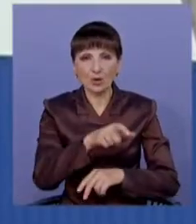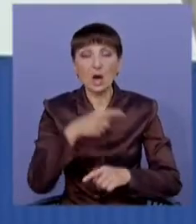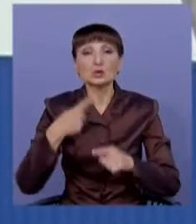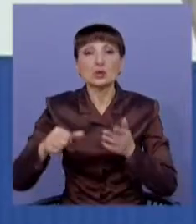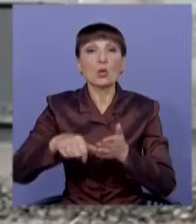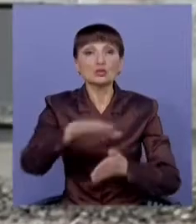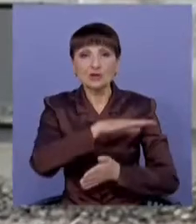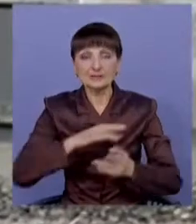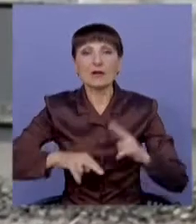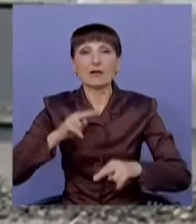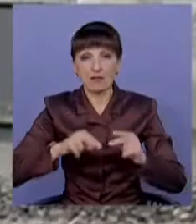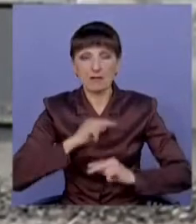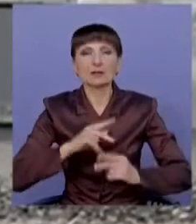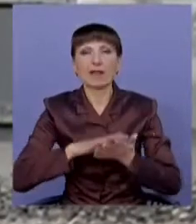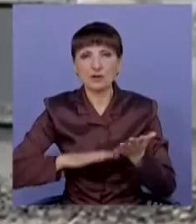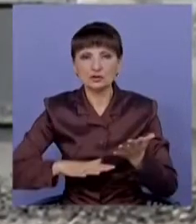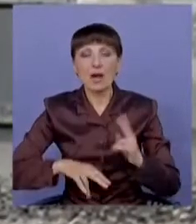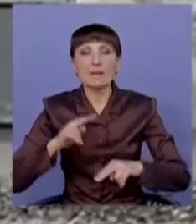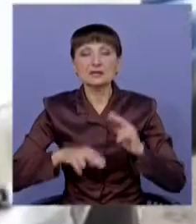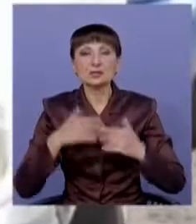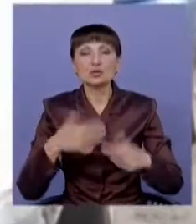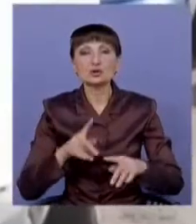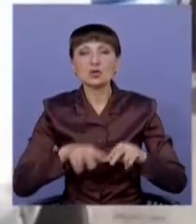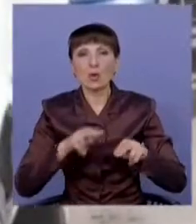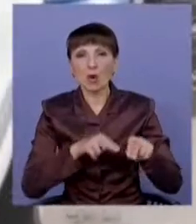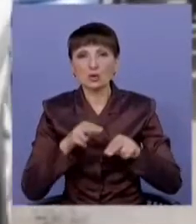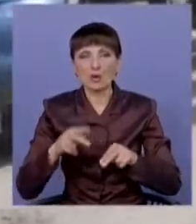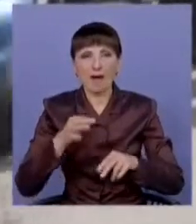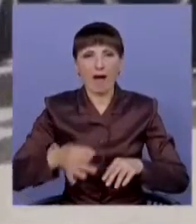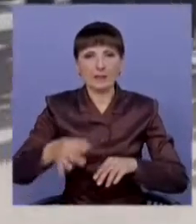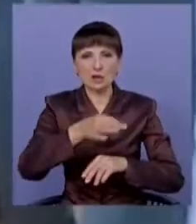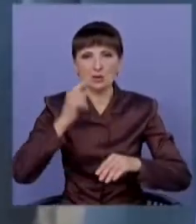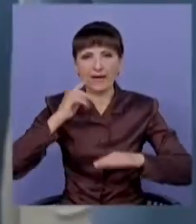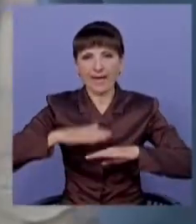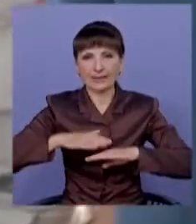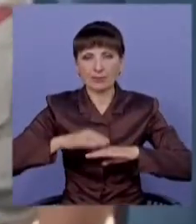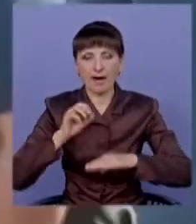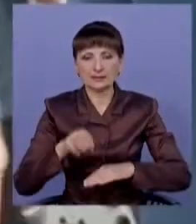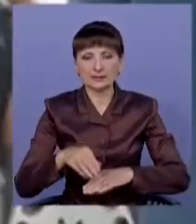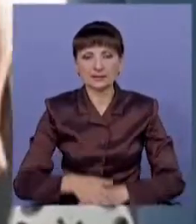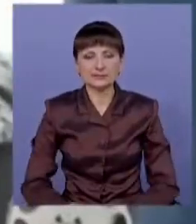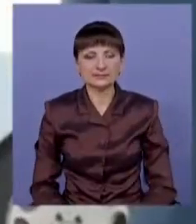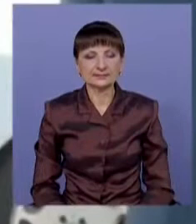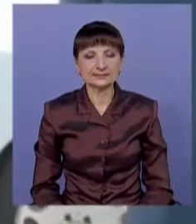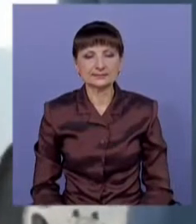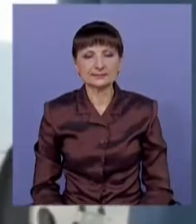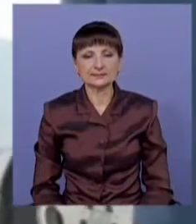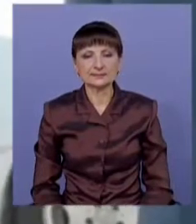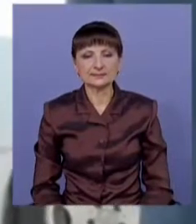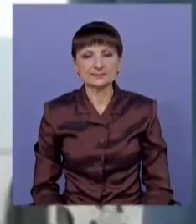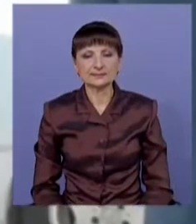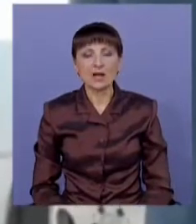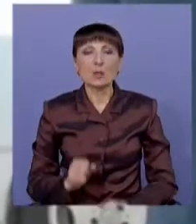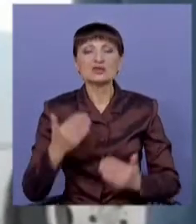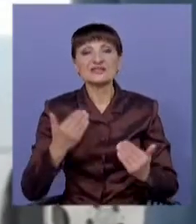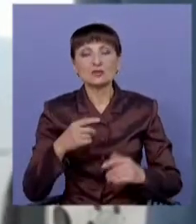других участках кипит работа. Процесс стройки находится на контроле областного акимата. Подождите, не так, может, суббота, не